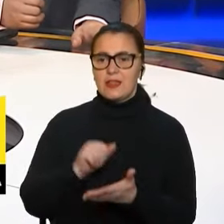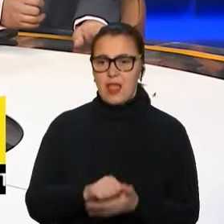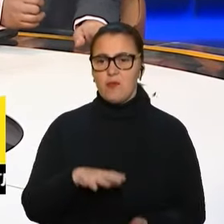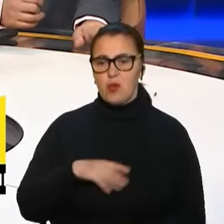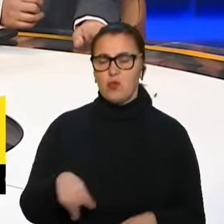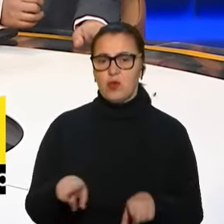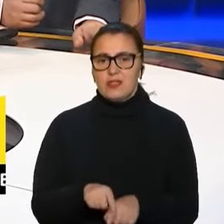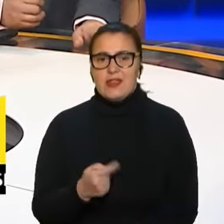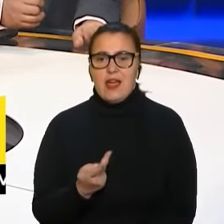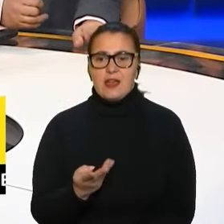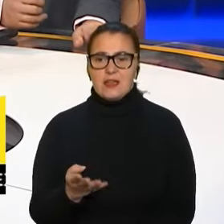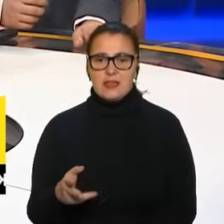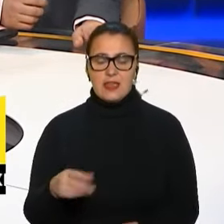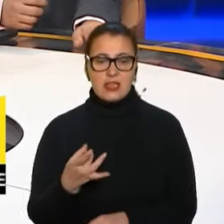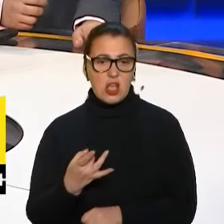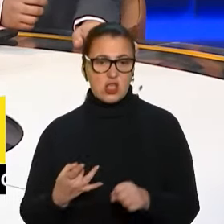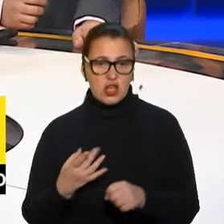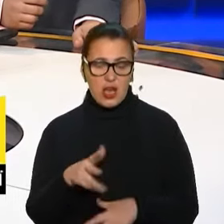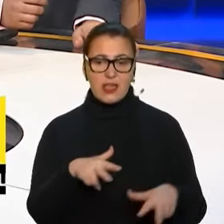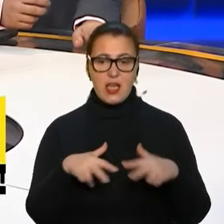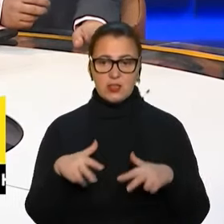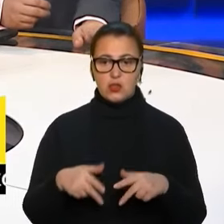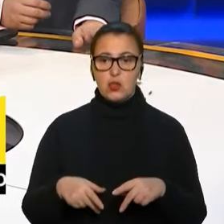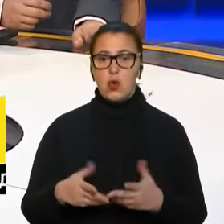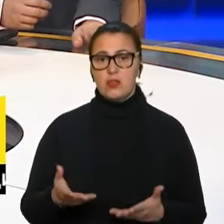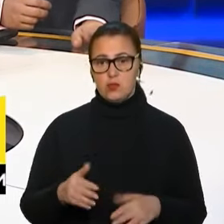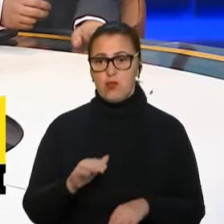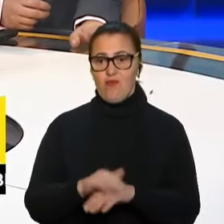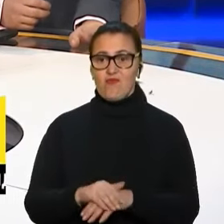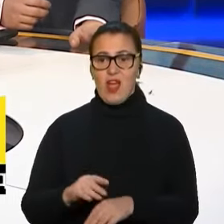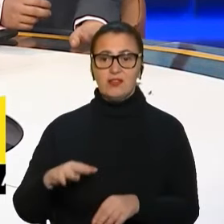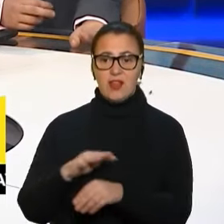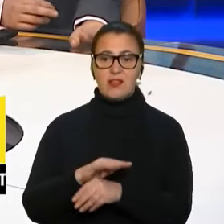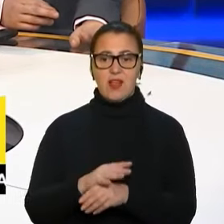кількість ракет і дронів, хоча їх збили, та, але все одно як факт атаки?